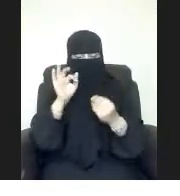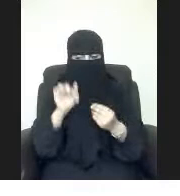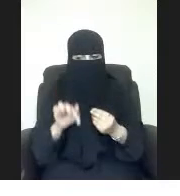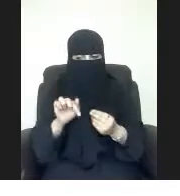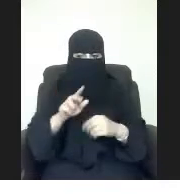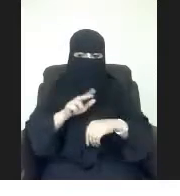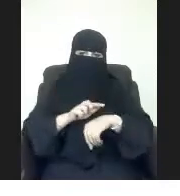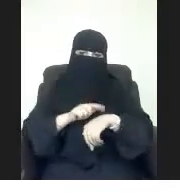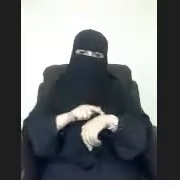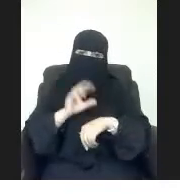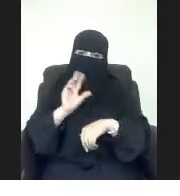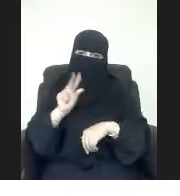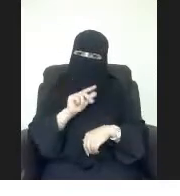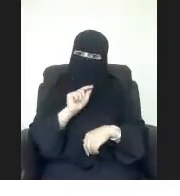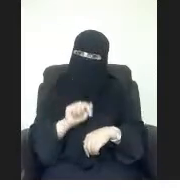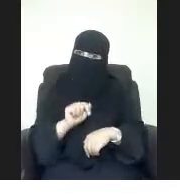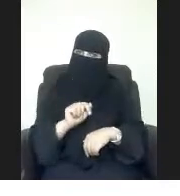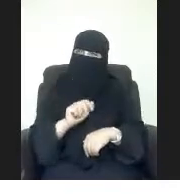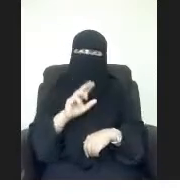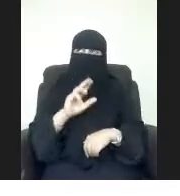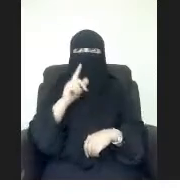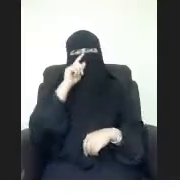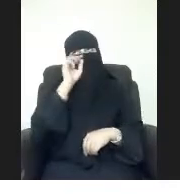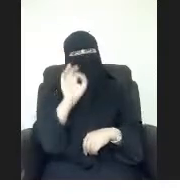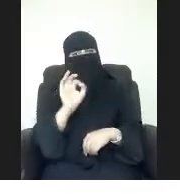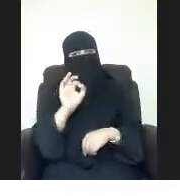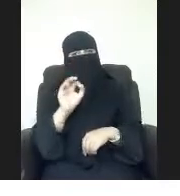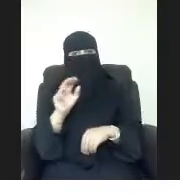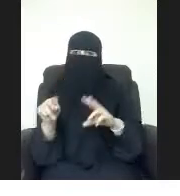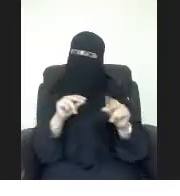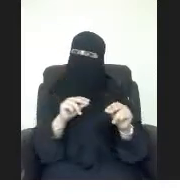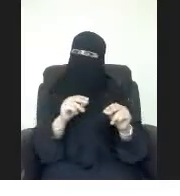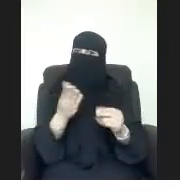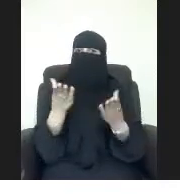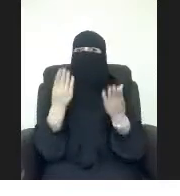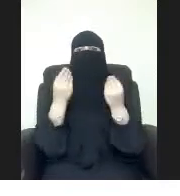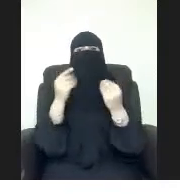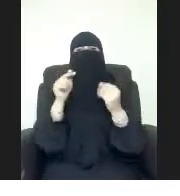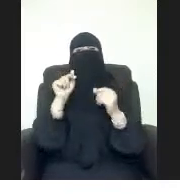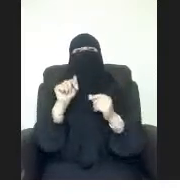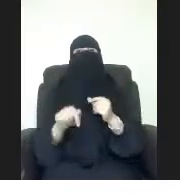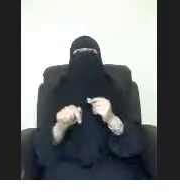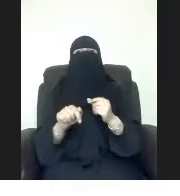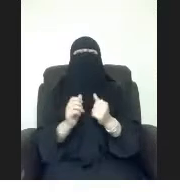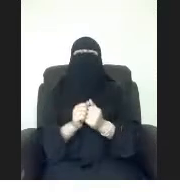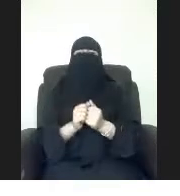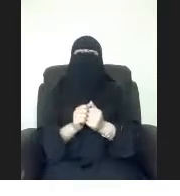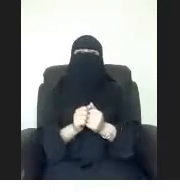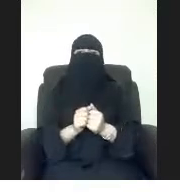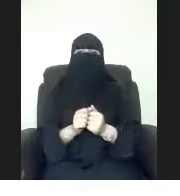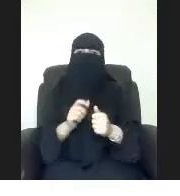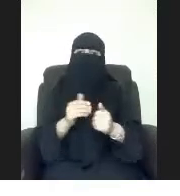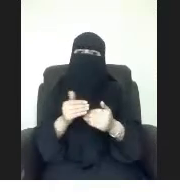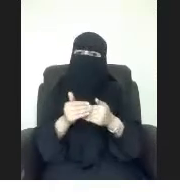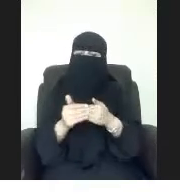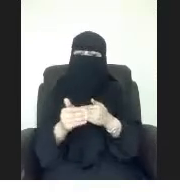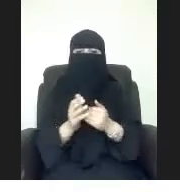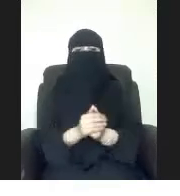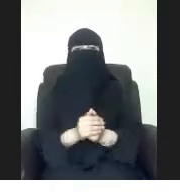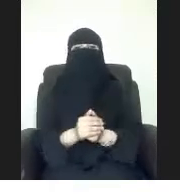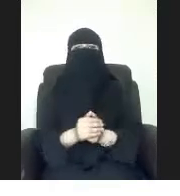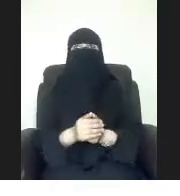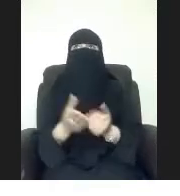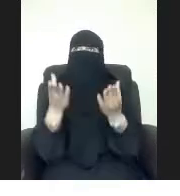تعلم حضوري عن بعد، يعني هو كل اللي سويناه أن احنا يعني تعليم تقليدي لكن من خلال منصة